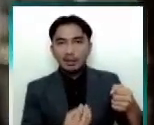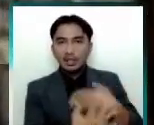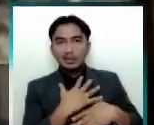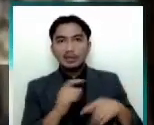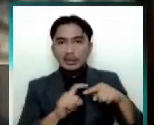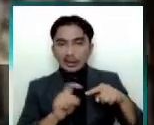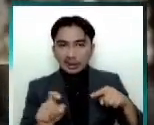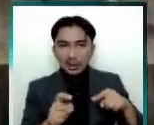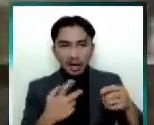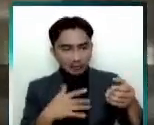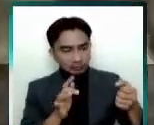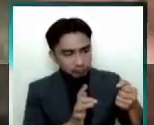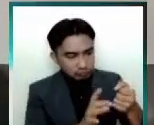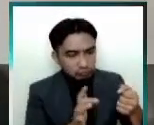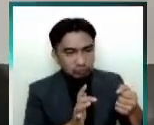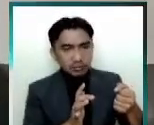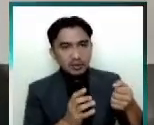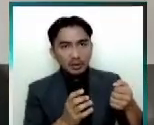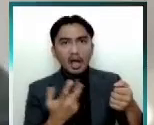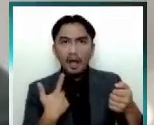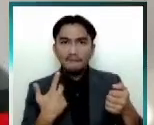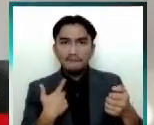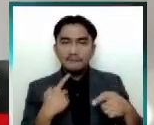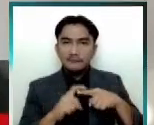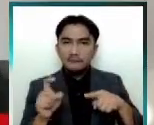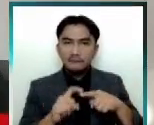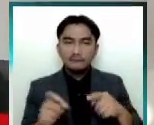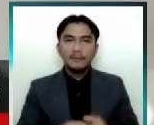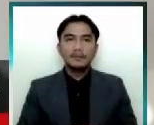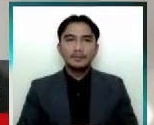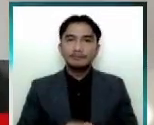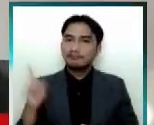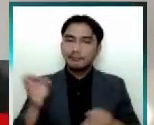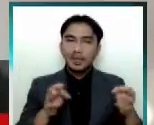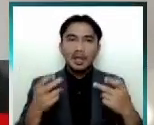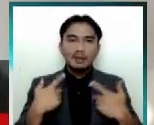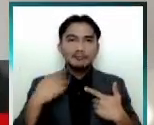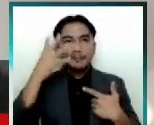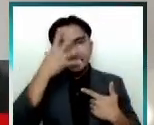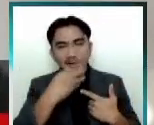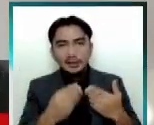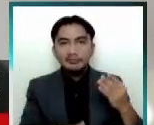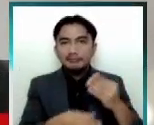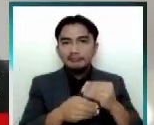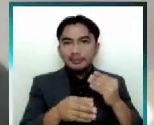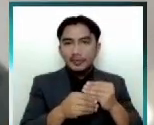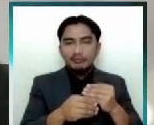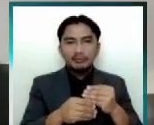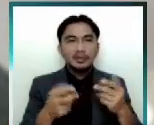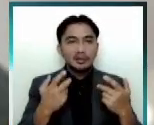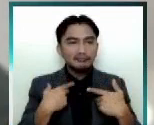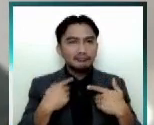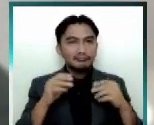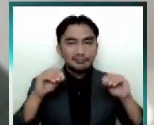end-to-end. May kuryente. Pinapaganda natin, pinapailawan natin para safe yung mga areas natin. Kaya lang, meron tayong